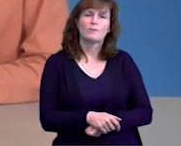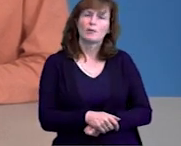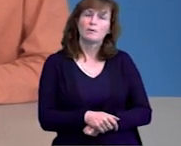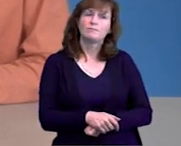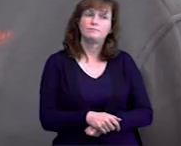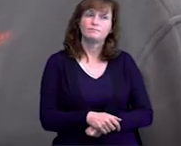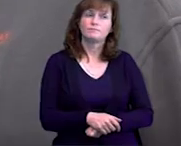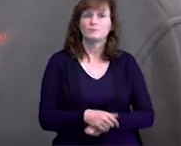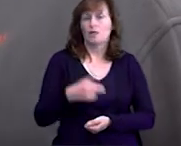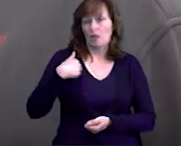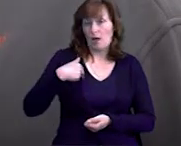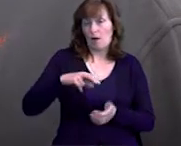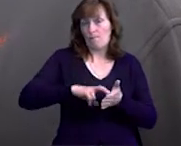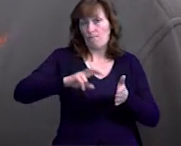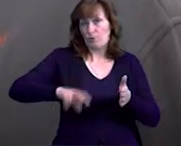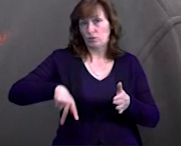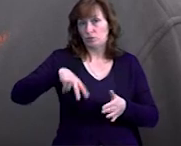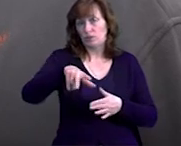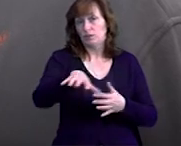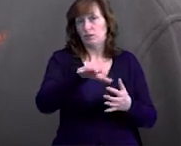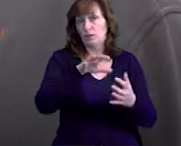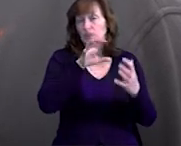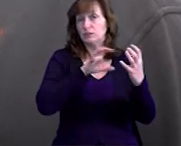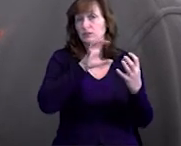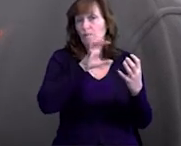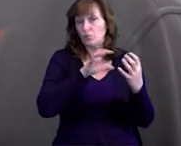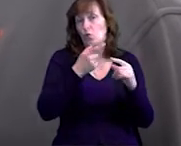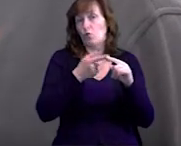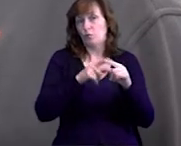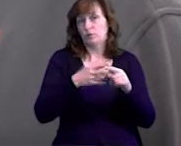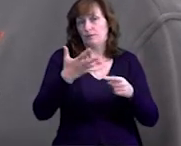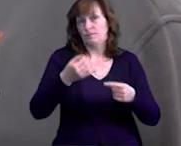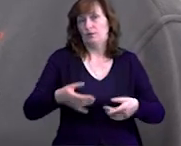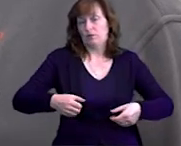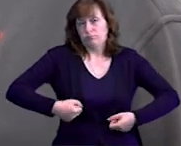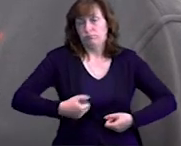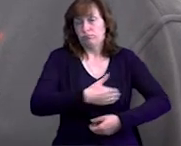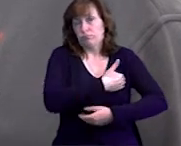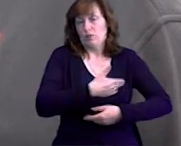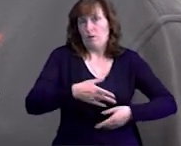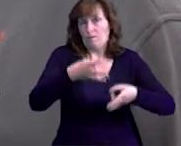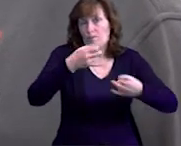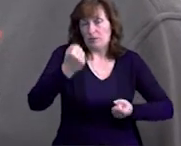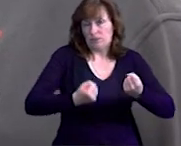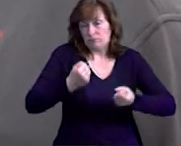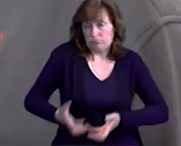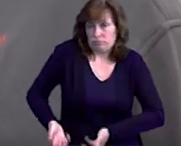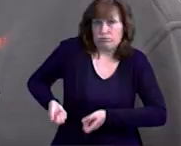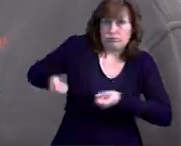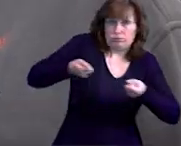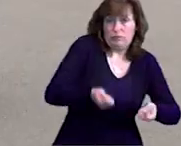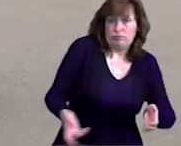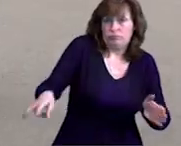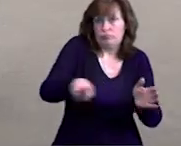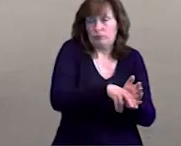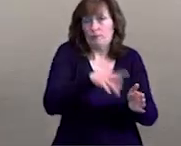Янушкевич. Вийшов із автобуса, взяв пострадавшого під мишки, як мішок з картошкою, скажімо так. Затягнув автобус і просто